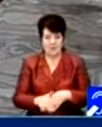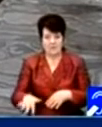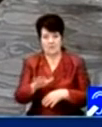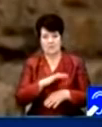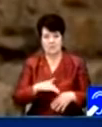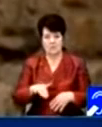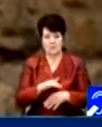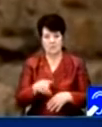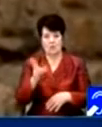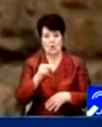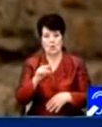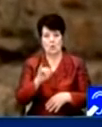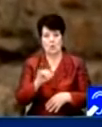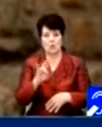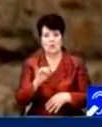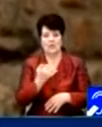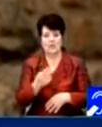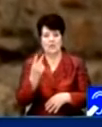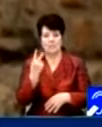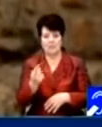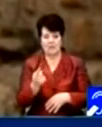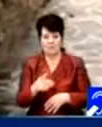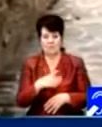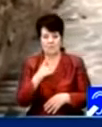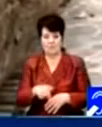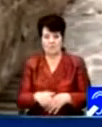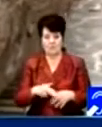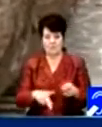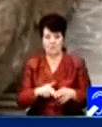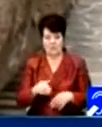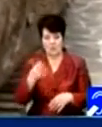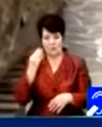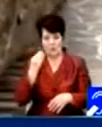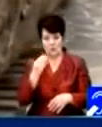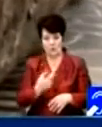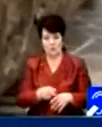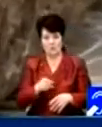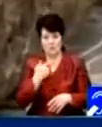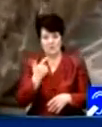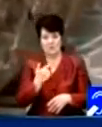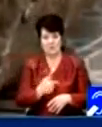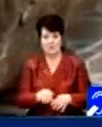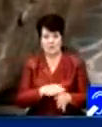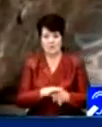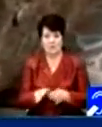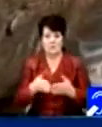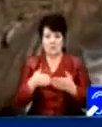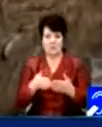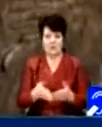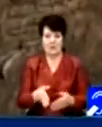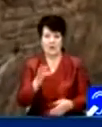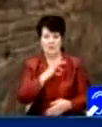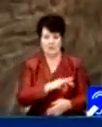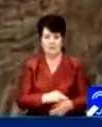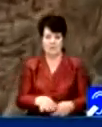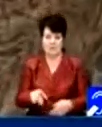cursul Dunării, aceasta fiind prima monoxilă găsită în Moldova. Principala ipoteză a etnografilor ieșeni este aceea că barca ar fi fost folosită pentru